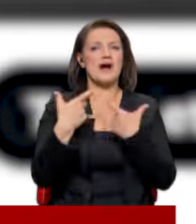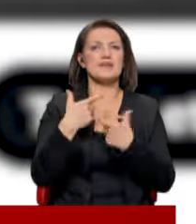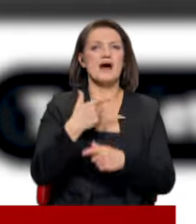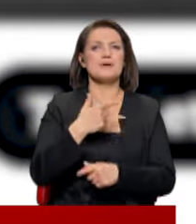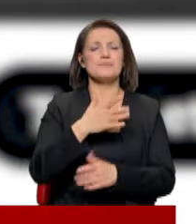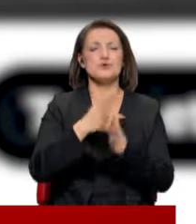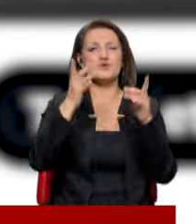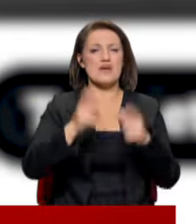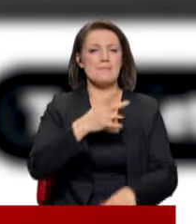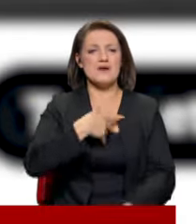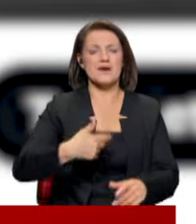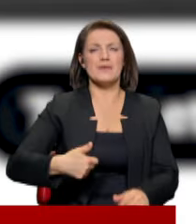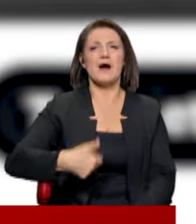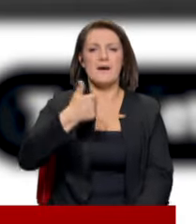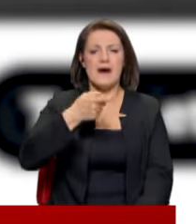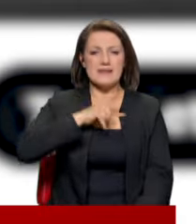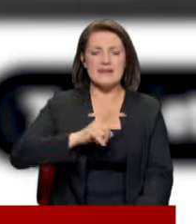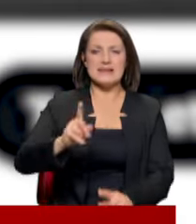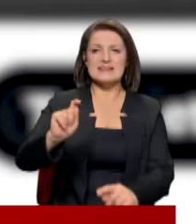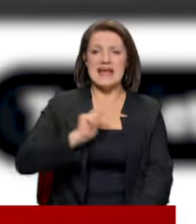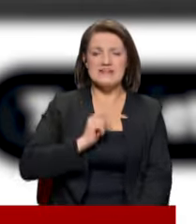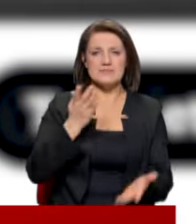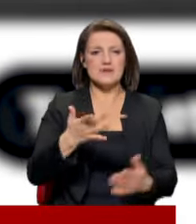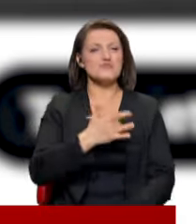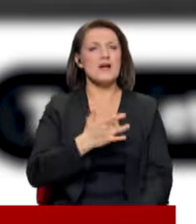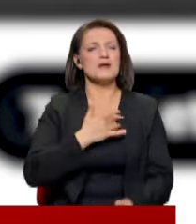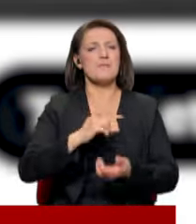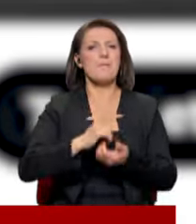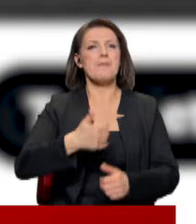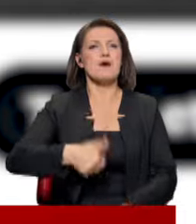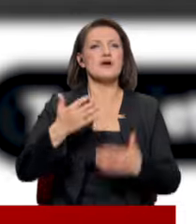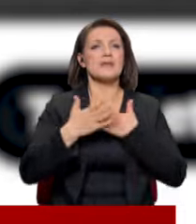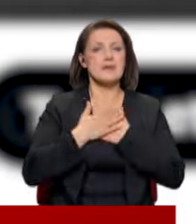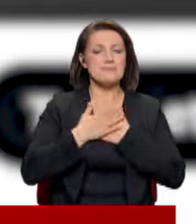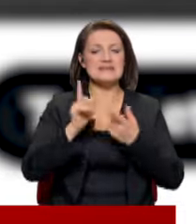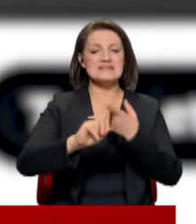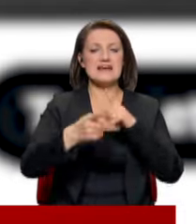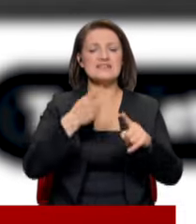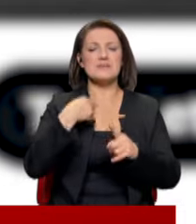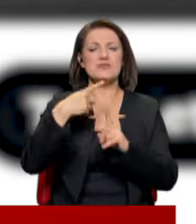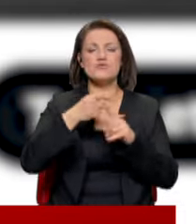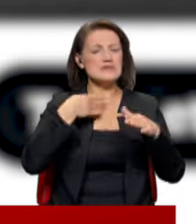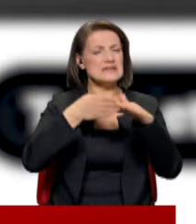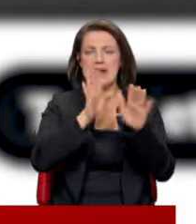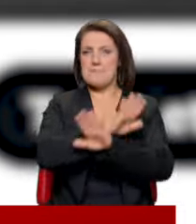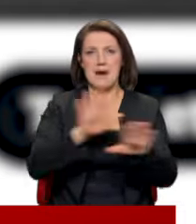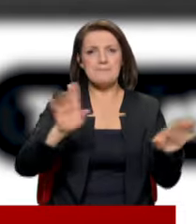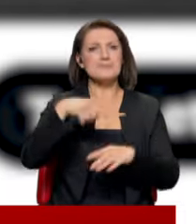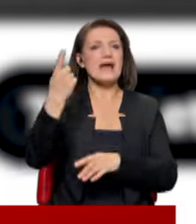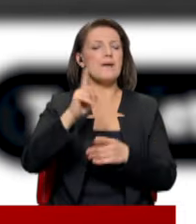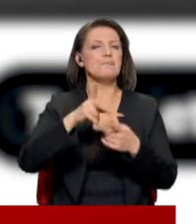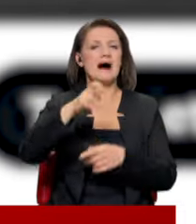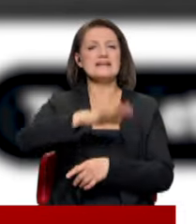Büyükşehir Başkan adaylığı için teklif gelmesi hakkında canlarım Ahbap Başkanıyım ve siyasi bir kimliğe giremem. Diğer